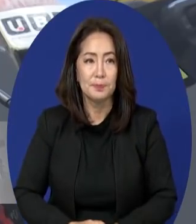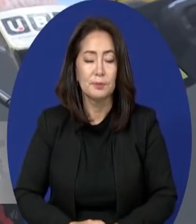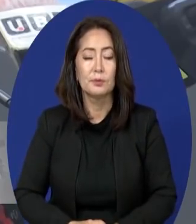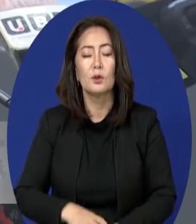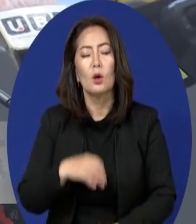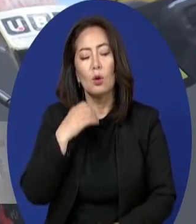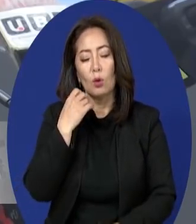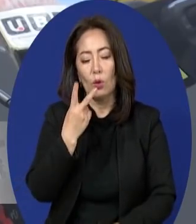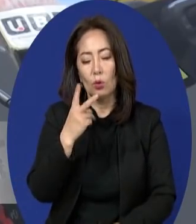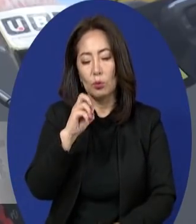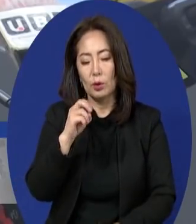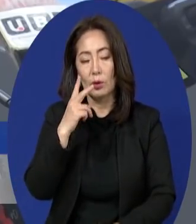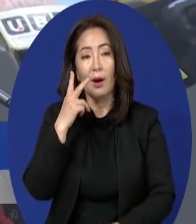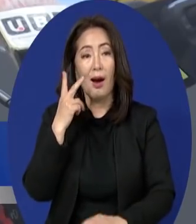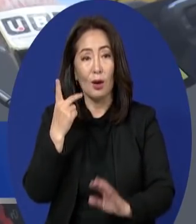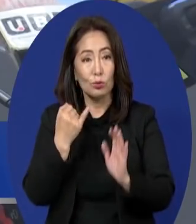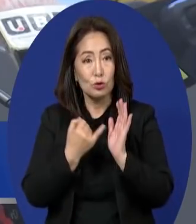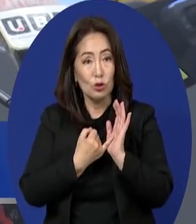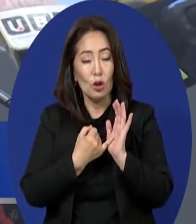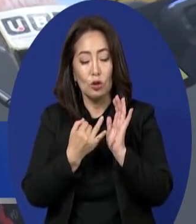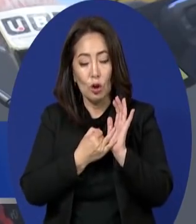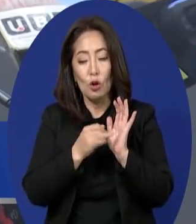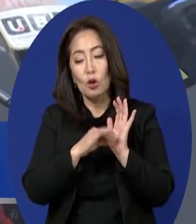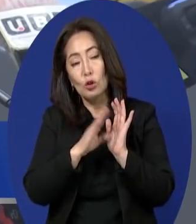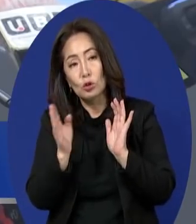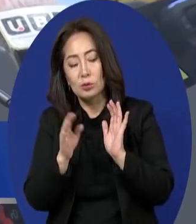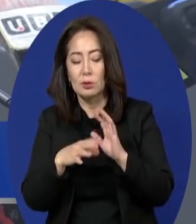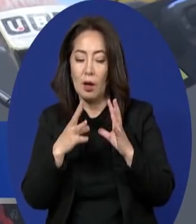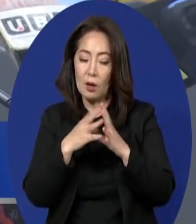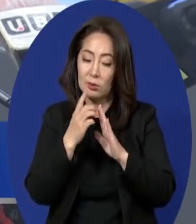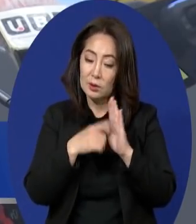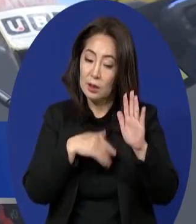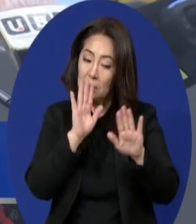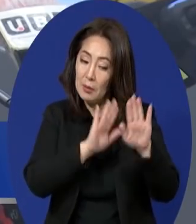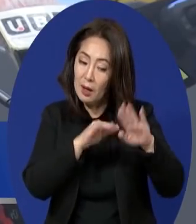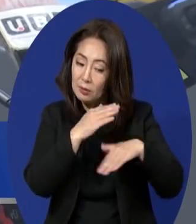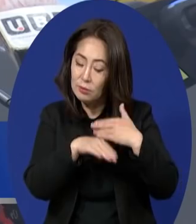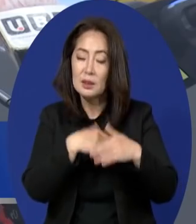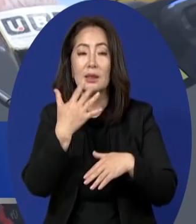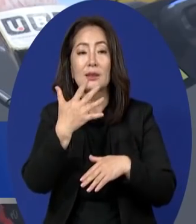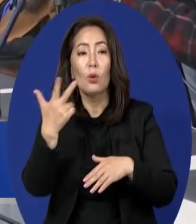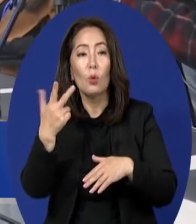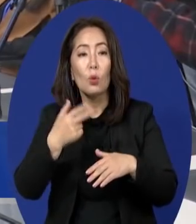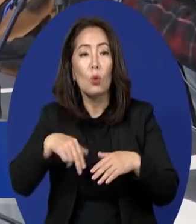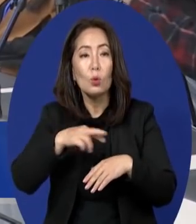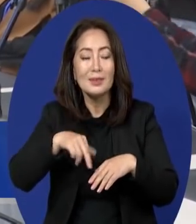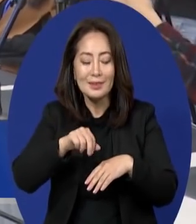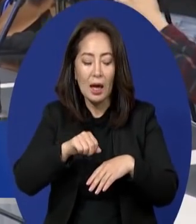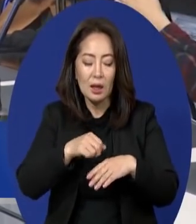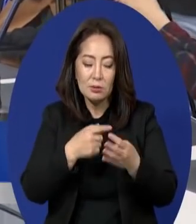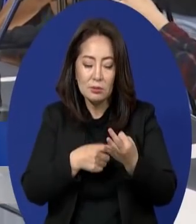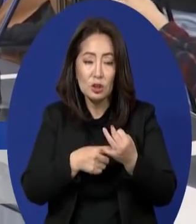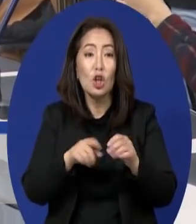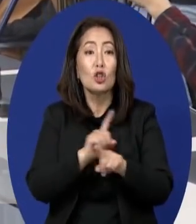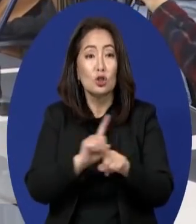2017 оноос 2021 оны 10-р сарын байдлаар гар утастай холбоотой нийт 53 удаагийн зөрчил бүртгэгдсэн байдаг. За энэ 53